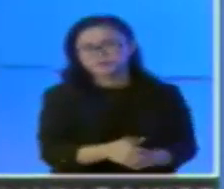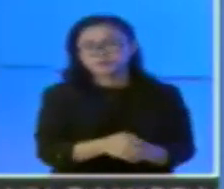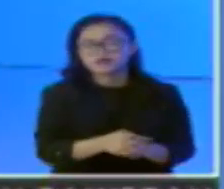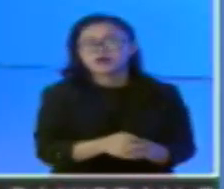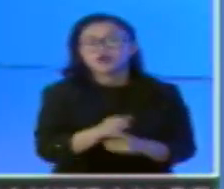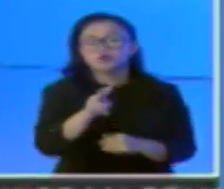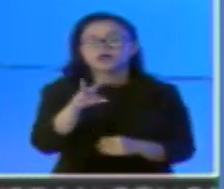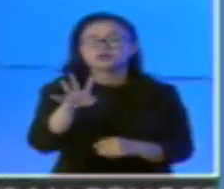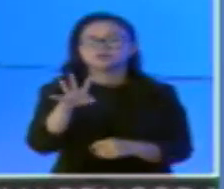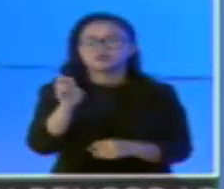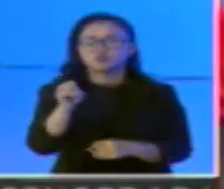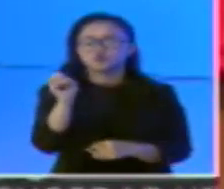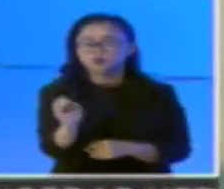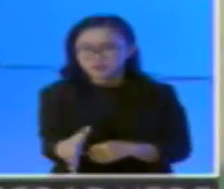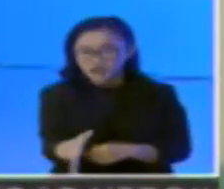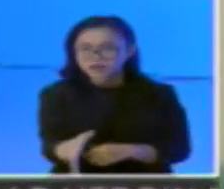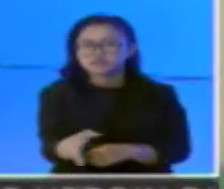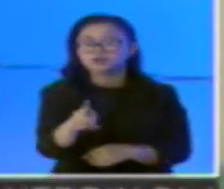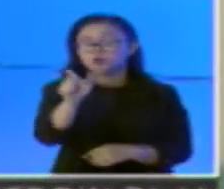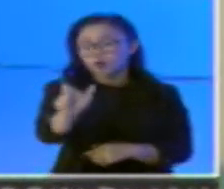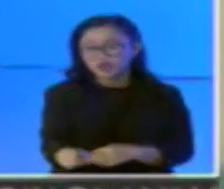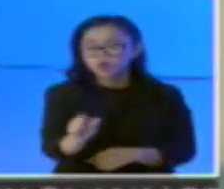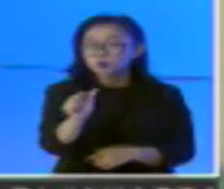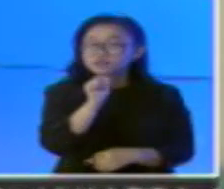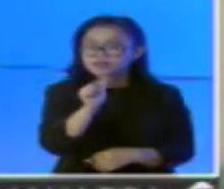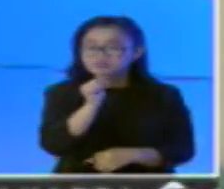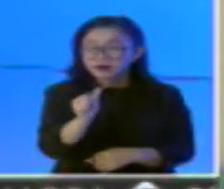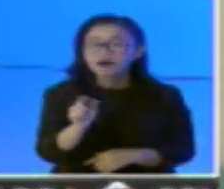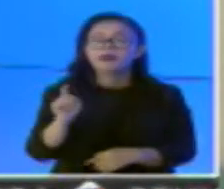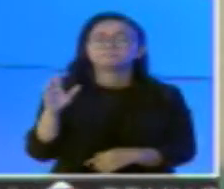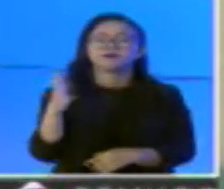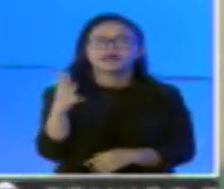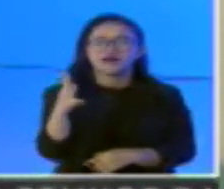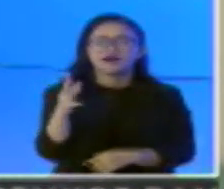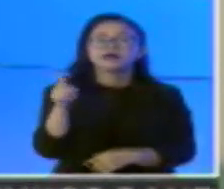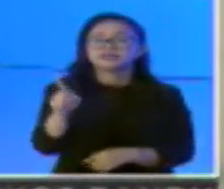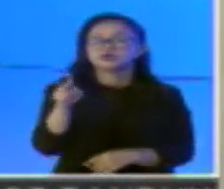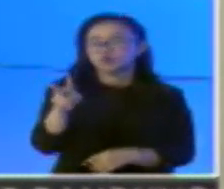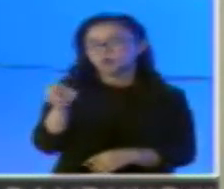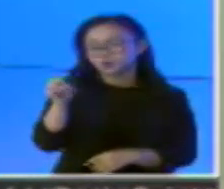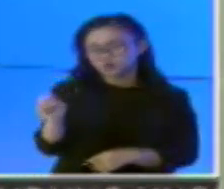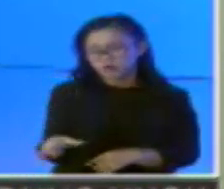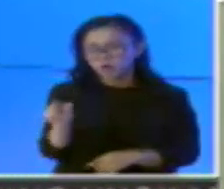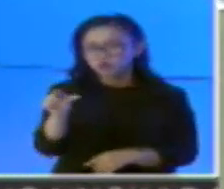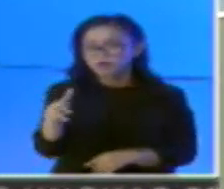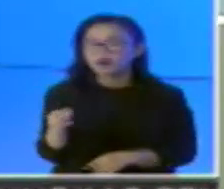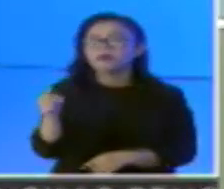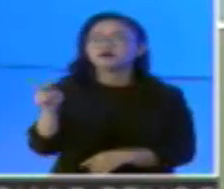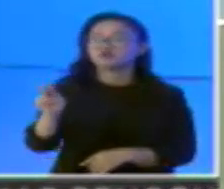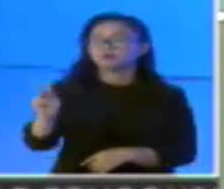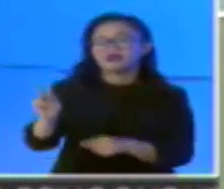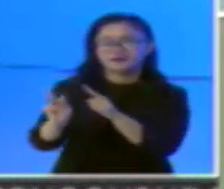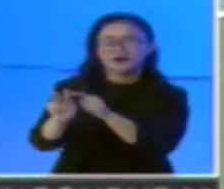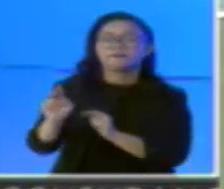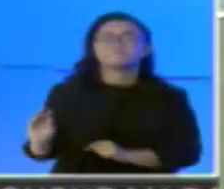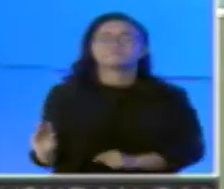sebesar 240 juta rupiah per orang juga diberikan ke peraih medali perak dan 120 juta rupiah per orang bagi peraih